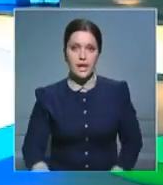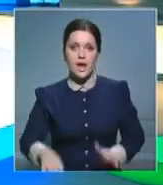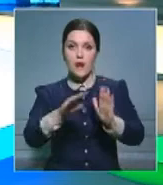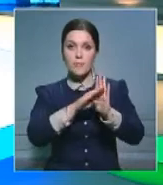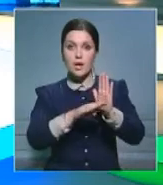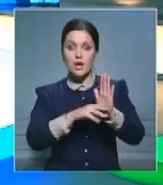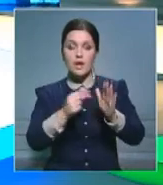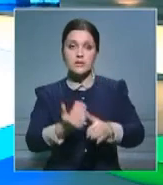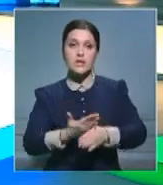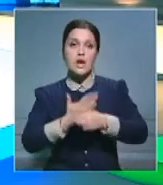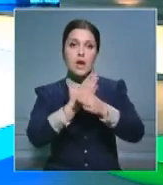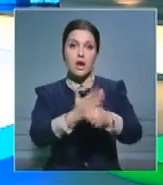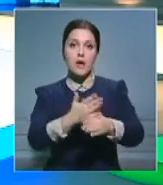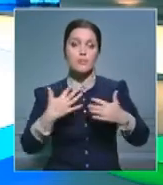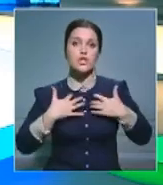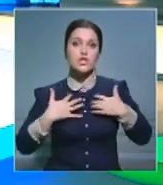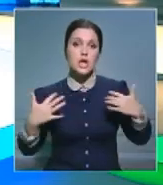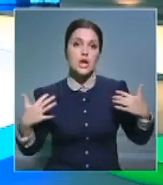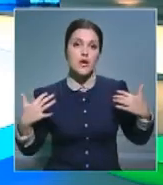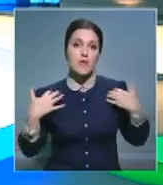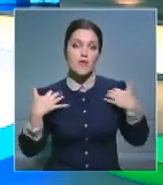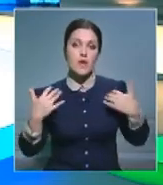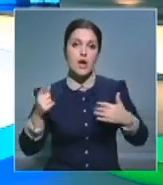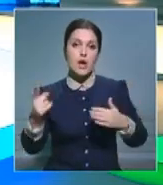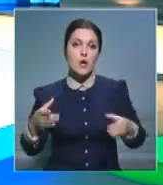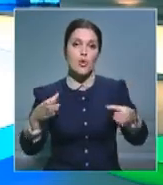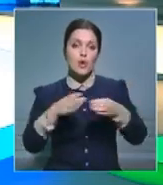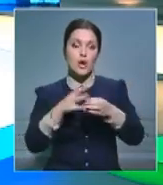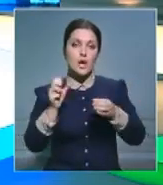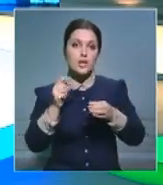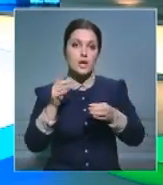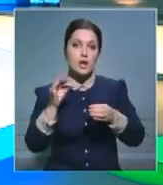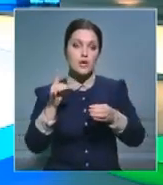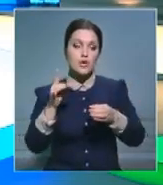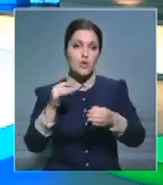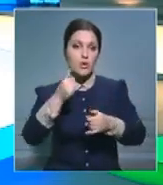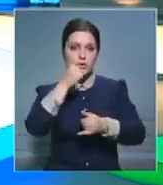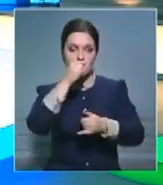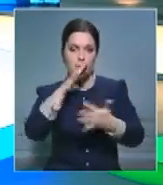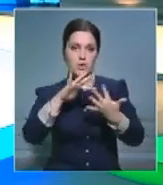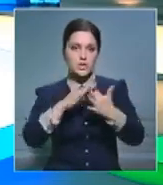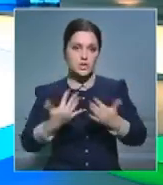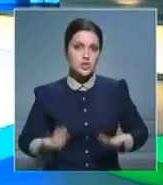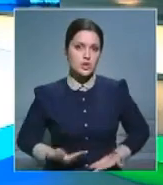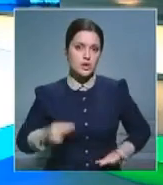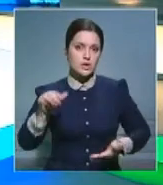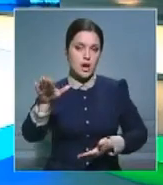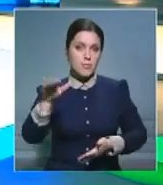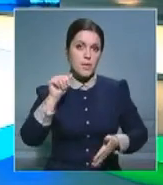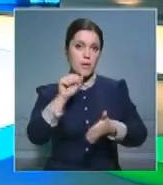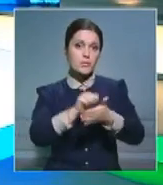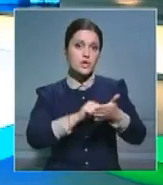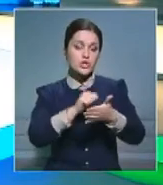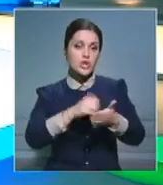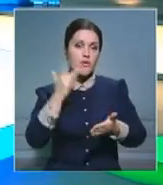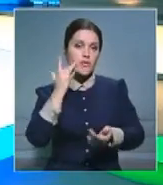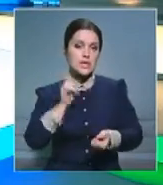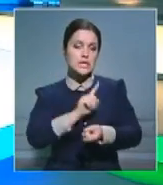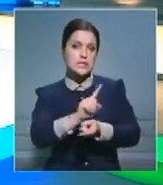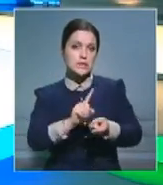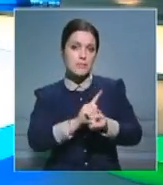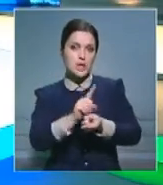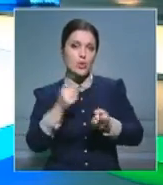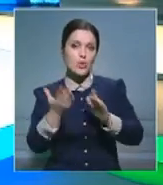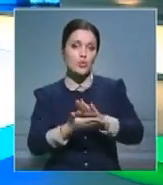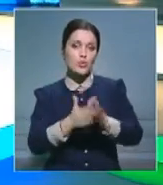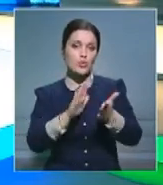Программы субсидирования животноводства холдинга «Казагро» недоступны для жителей сельских глубинок. Причина в постоянных